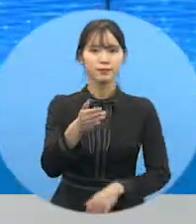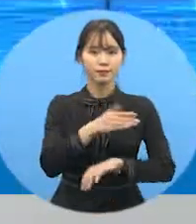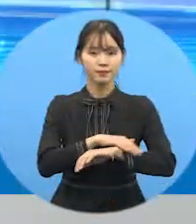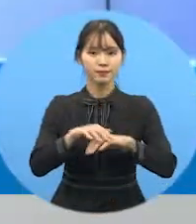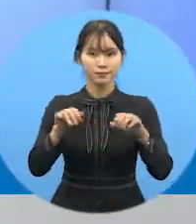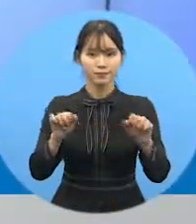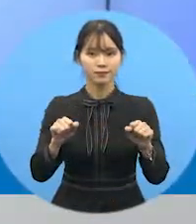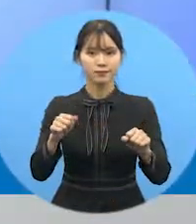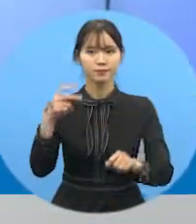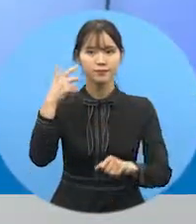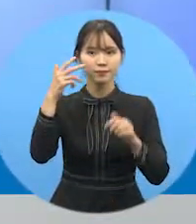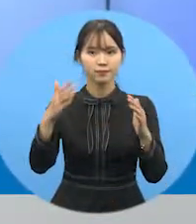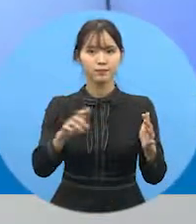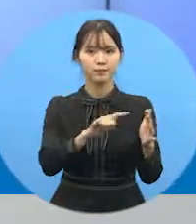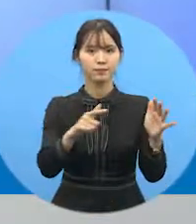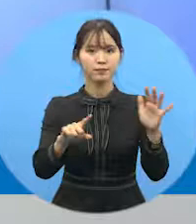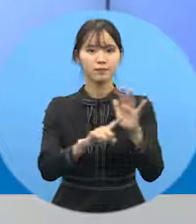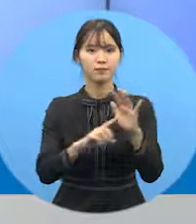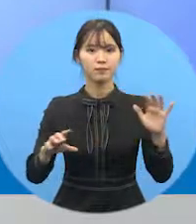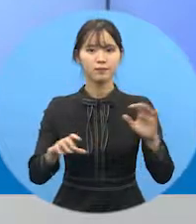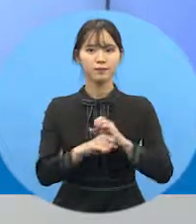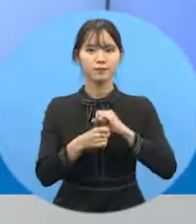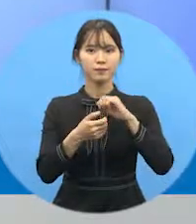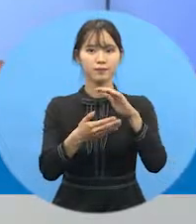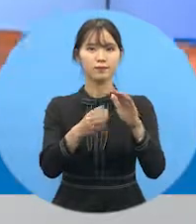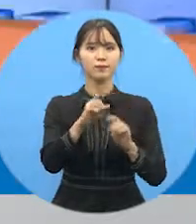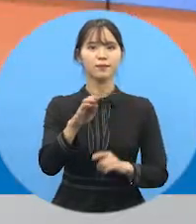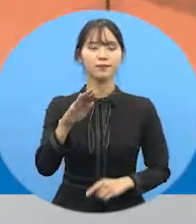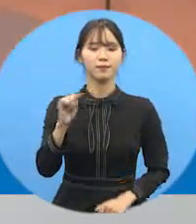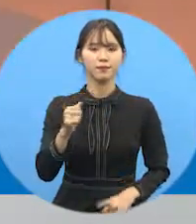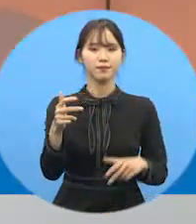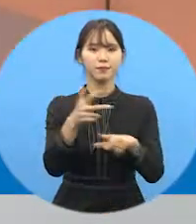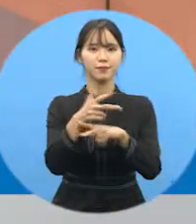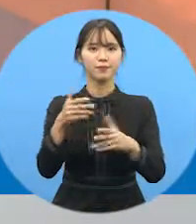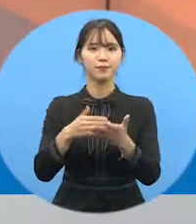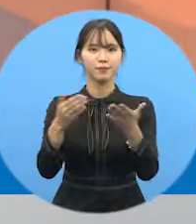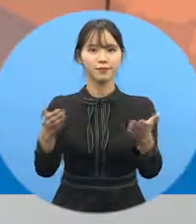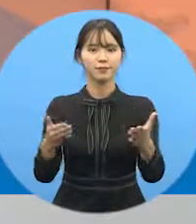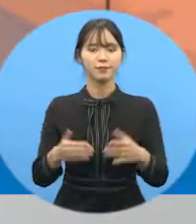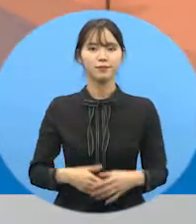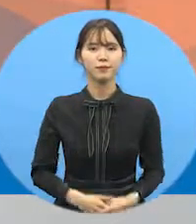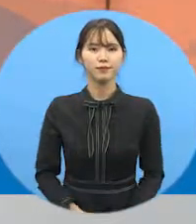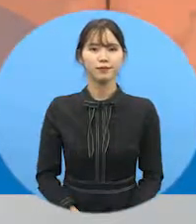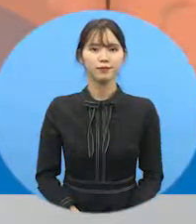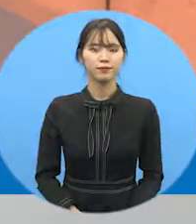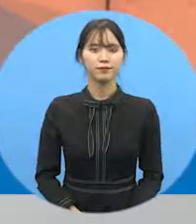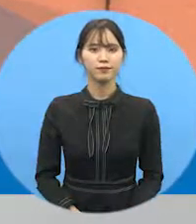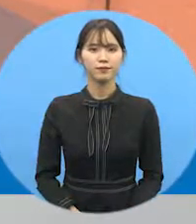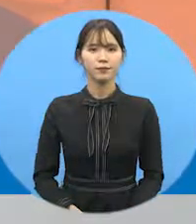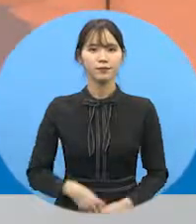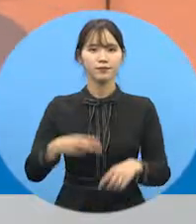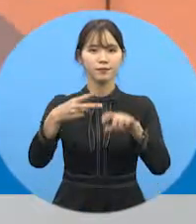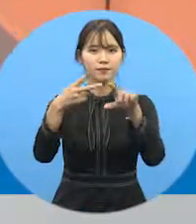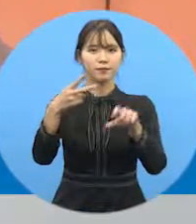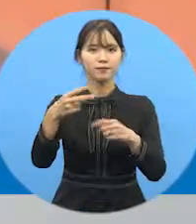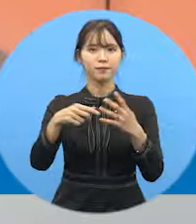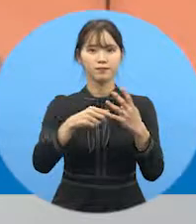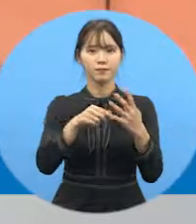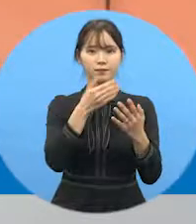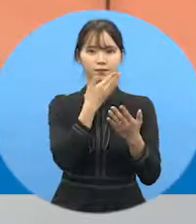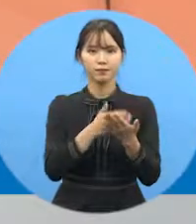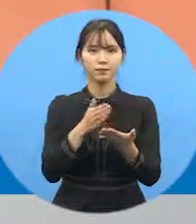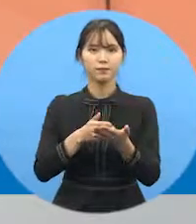여러분 안녕하십니까 한 주간에 다양하고 생생한 소식을 보아 전해드리는 dbs 주게 놓습니다 동대문구에